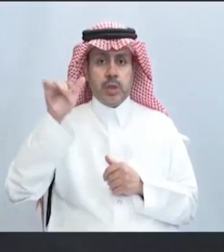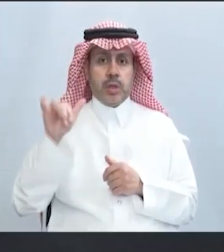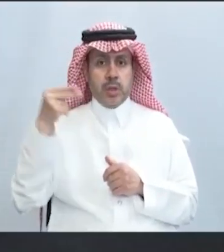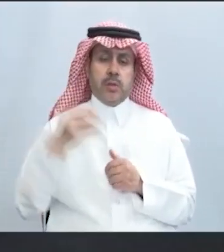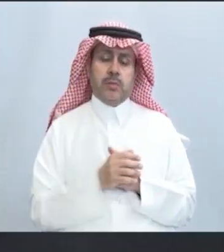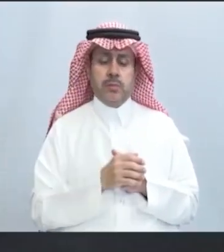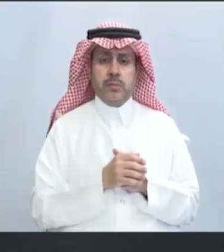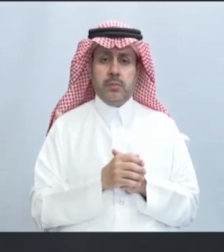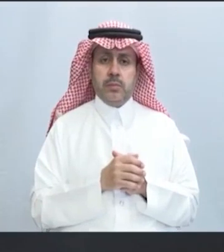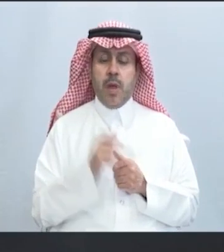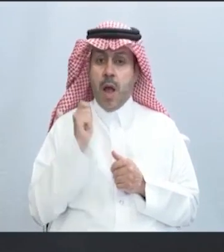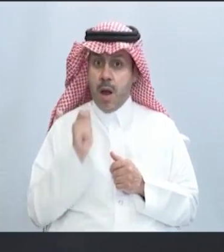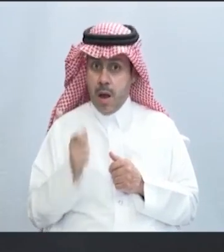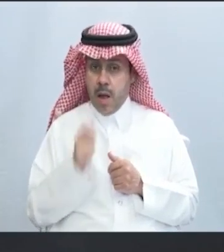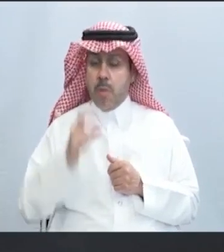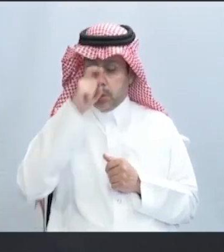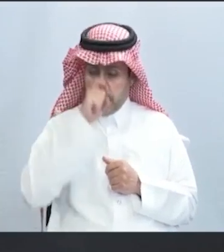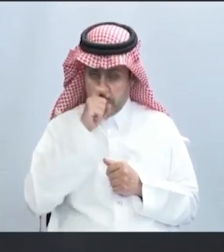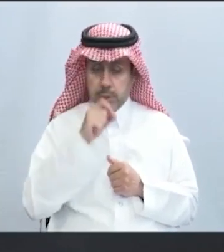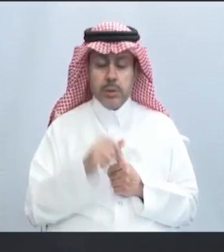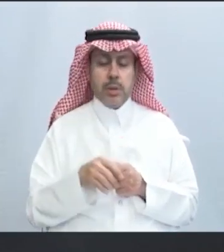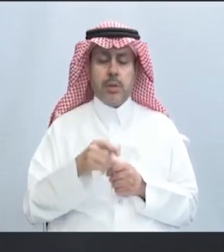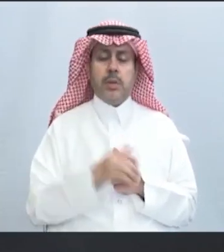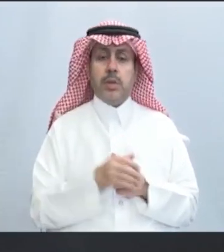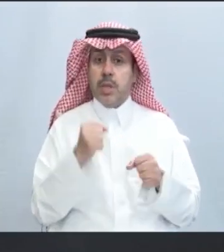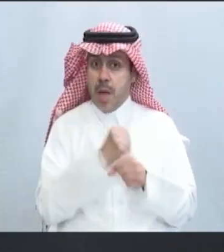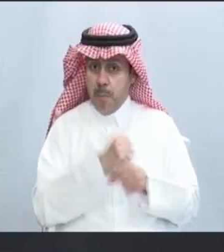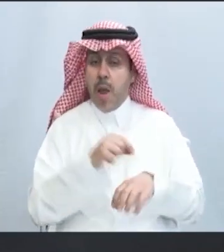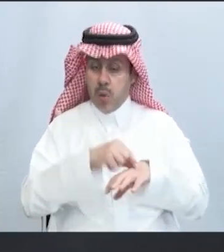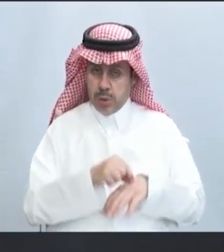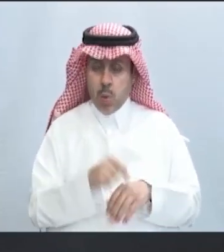احكام الزاميه يعمل الناس بها